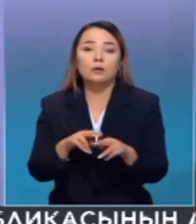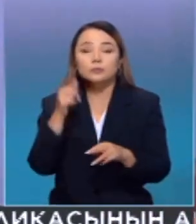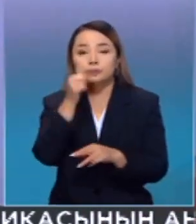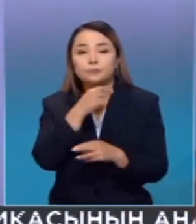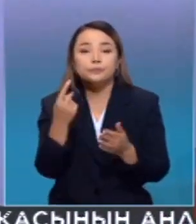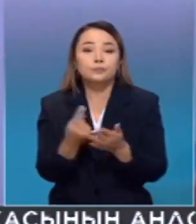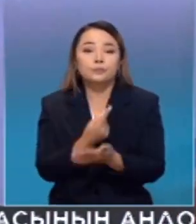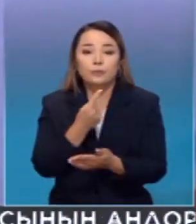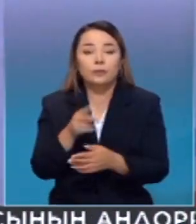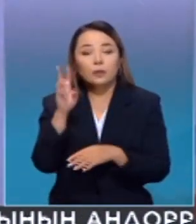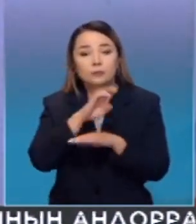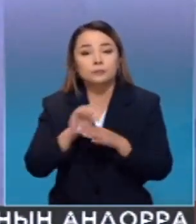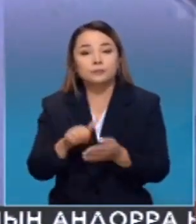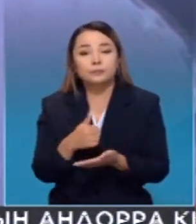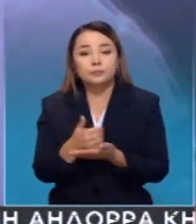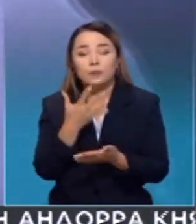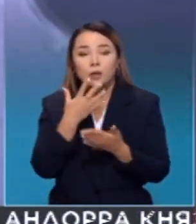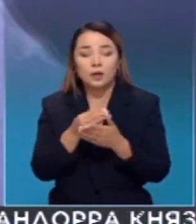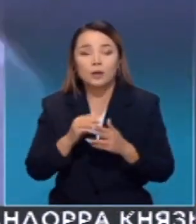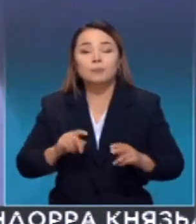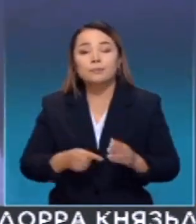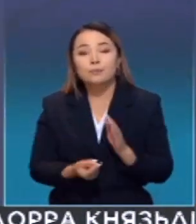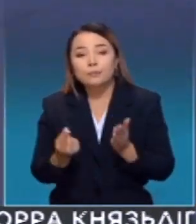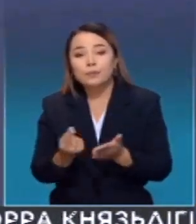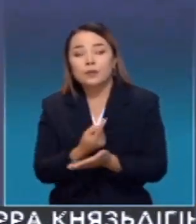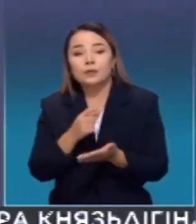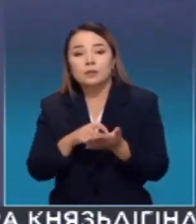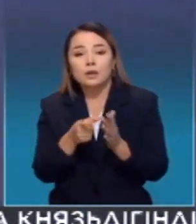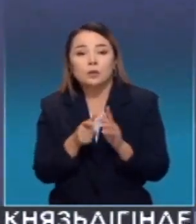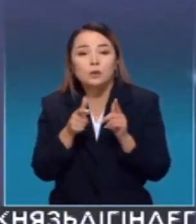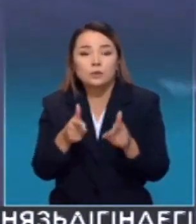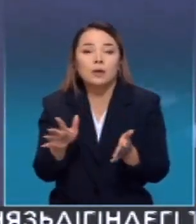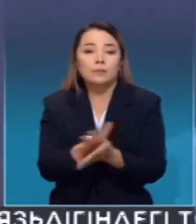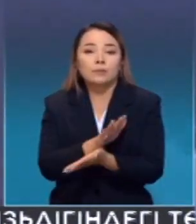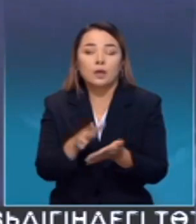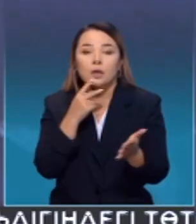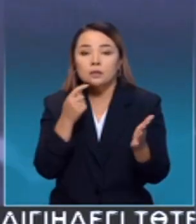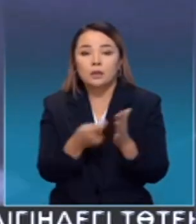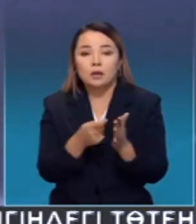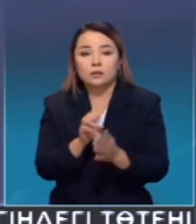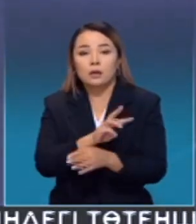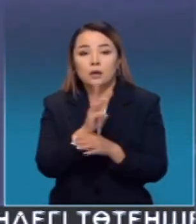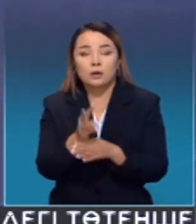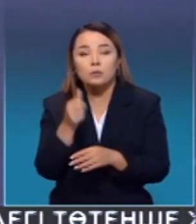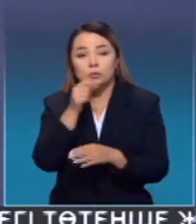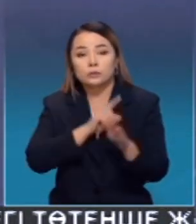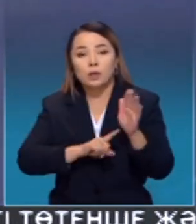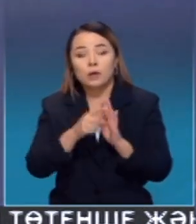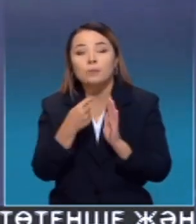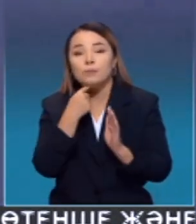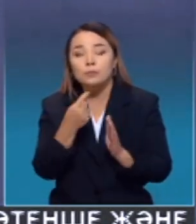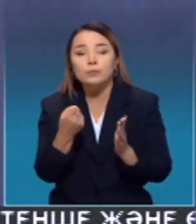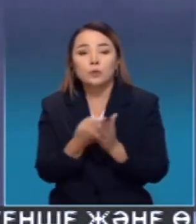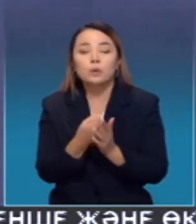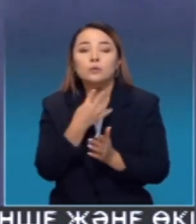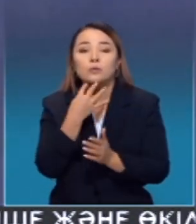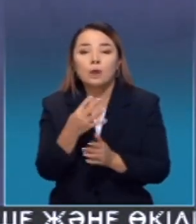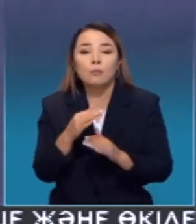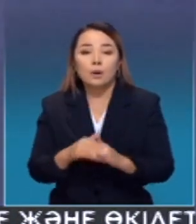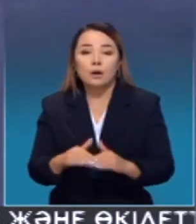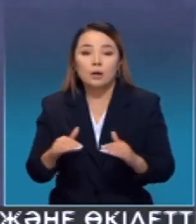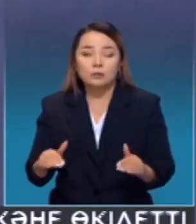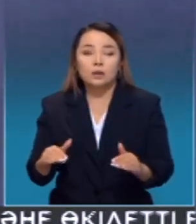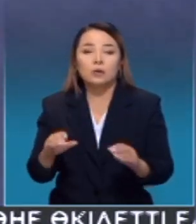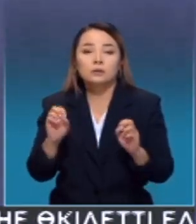Биыл алғаш рет еліміздегі бастауыш сынып оқушылары тегін тамақпен қамтылады. Яғни жаңа оқу жылынан бастап, 1-4 сыныпта оқитын балалар